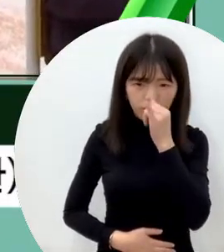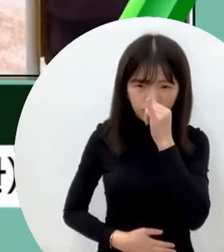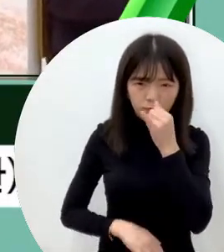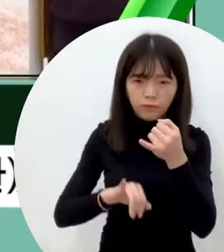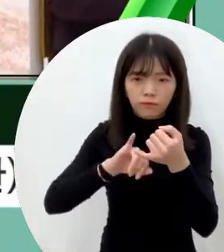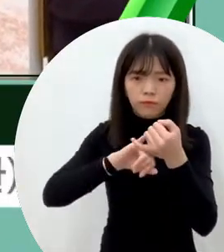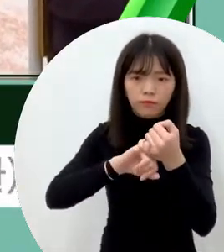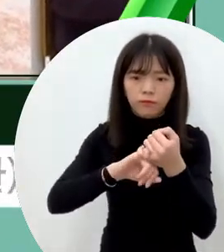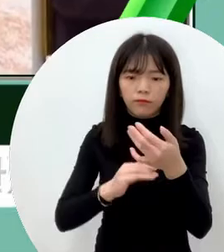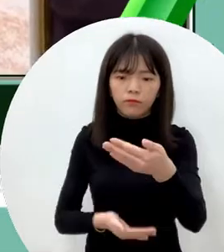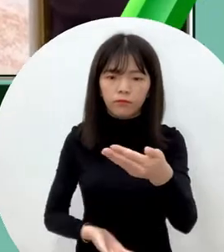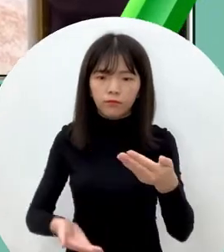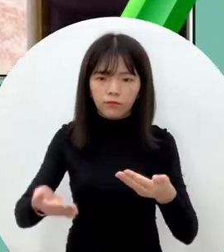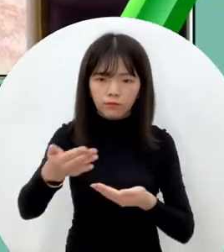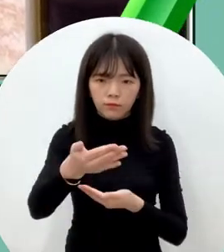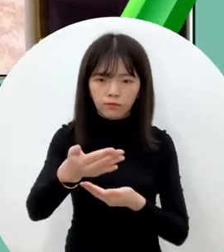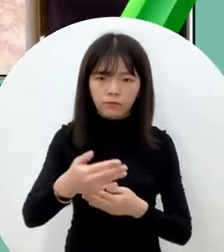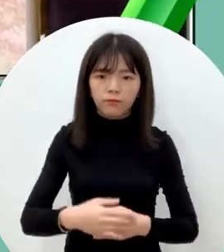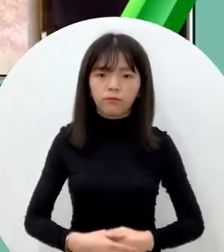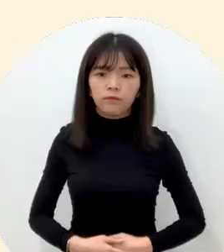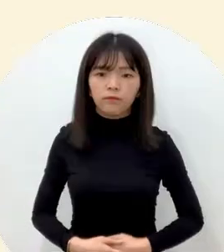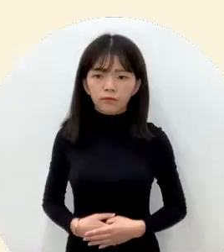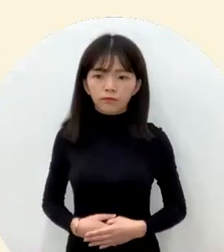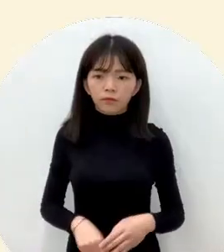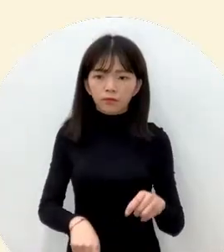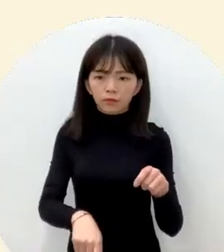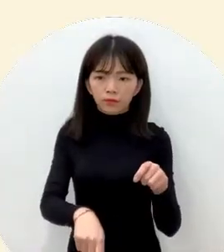시에는 반드시 교환해야 합니다.